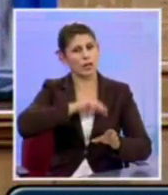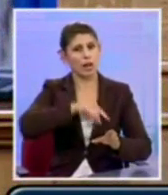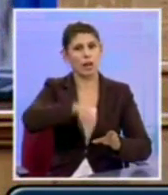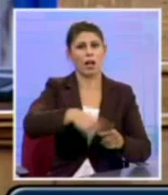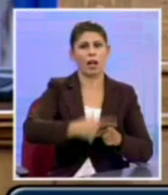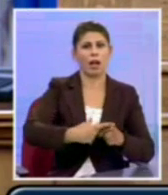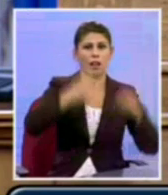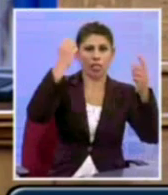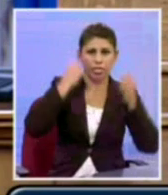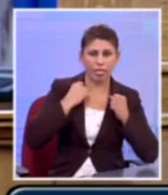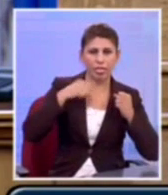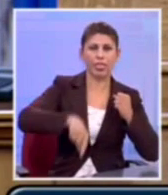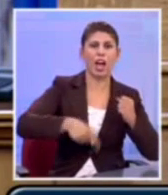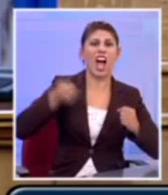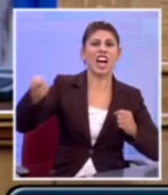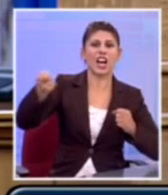Γερμανία και Γαλλία